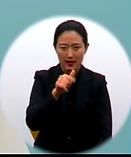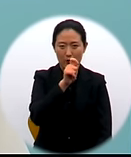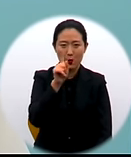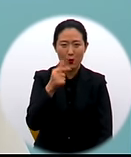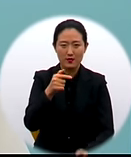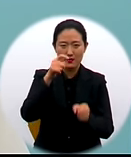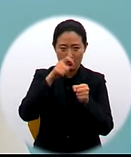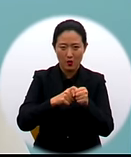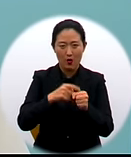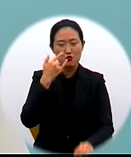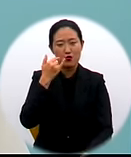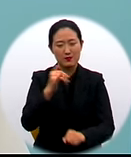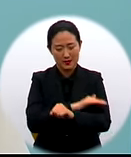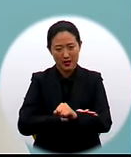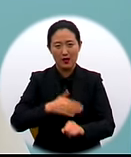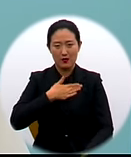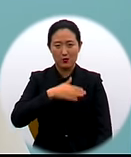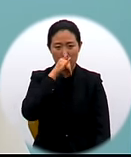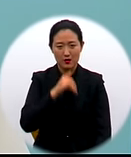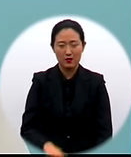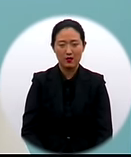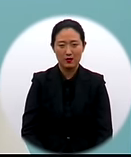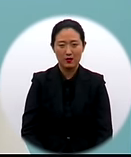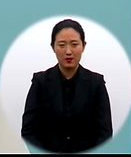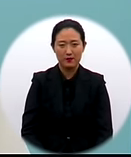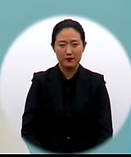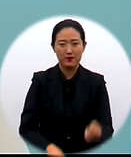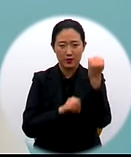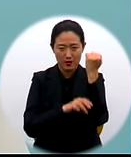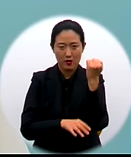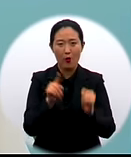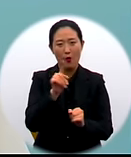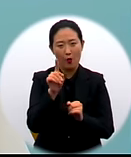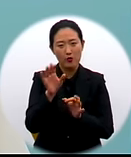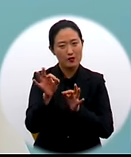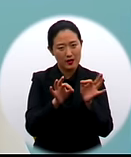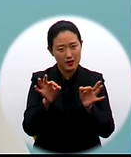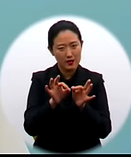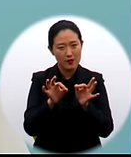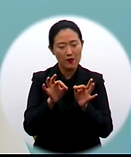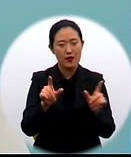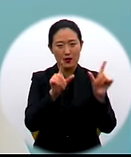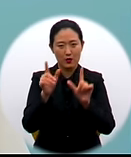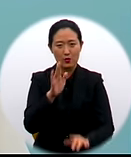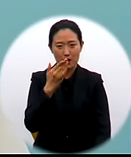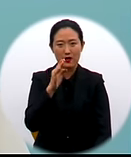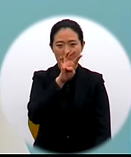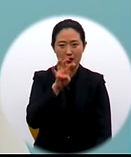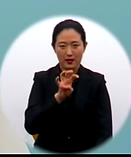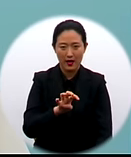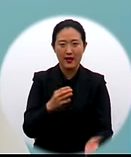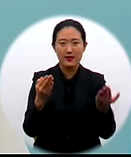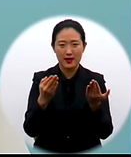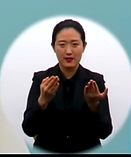그 누구보다 부모님들이 가장 잘 알고 계시잖아요. 그러니까 그걸 바탕으로 어떤 시장에서 내 아이가 살아가게 될까?